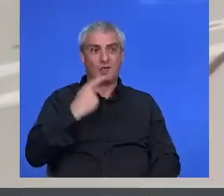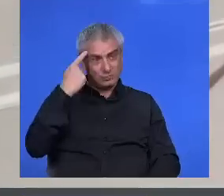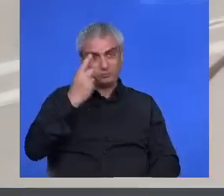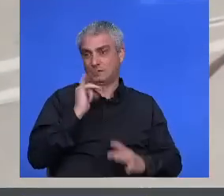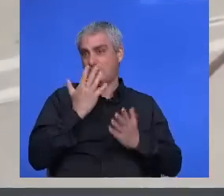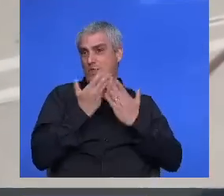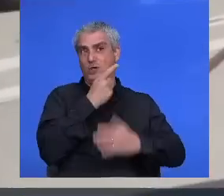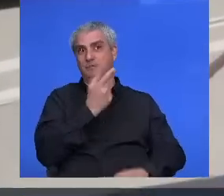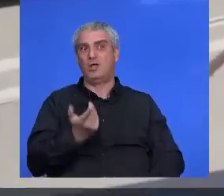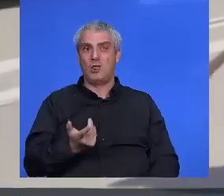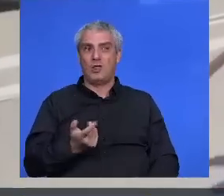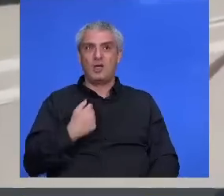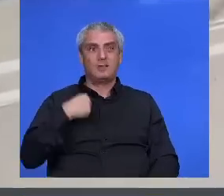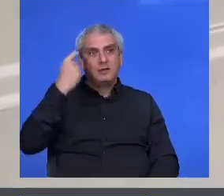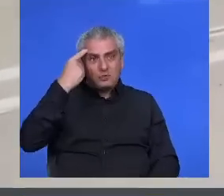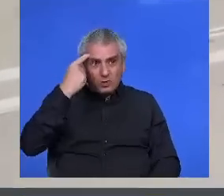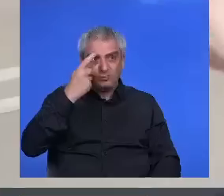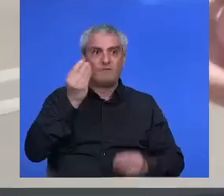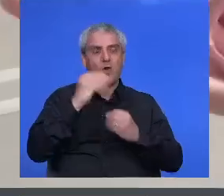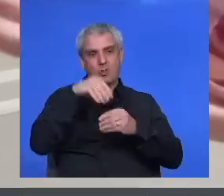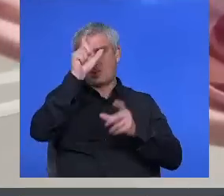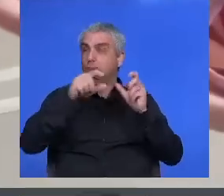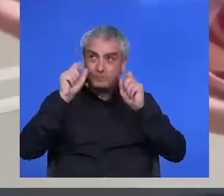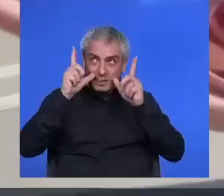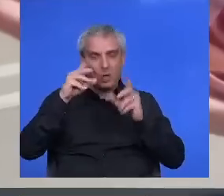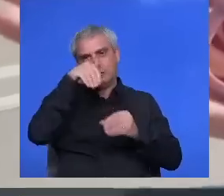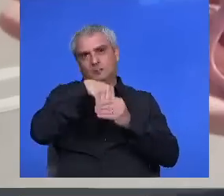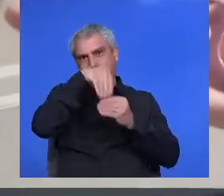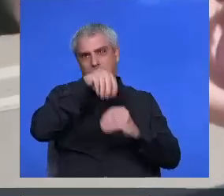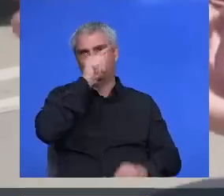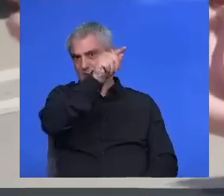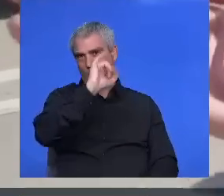I think he's going to get more votes now because people maybe will wake up